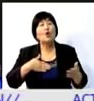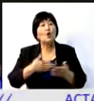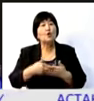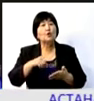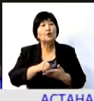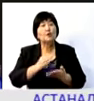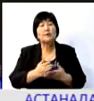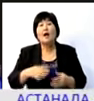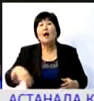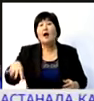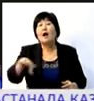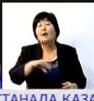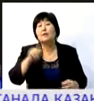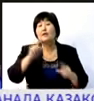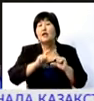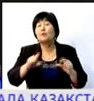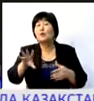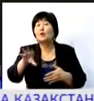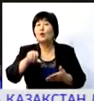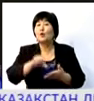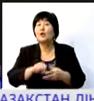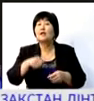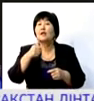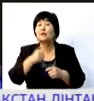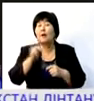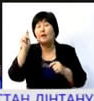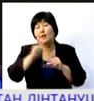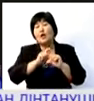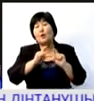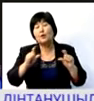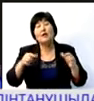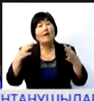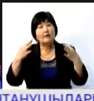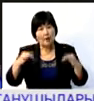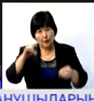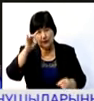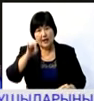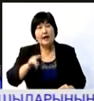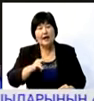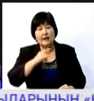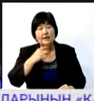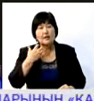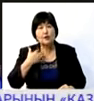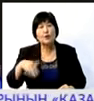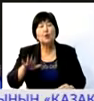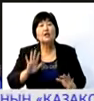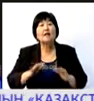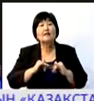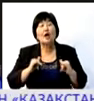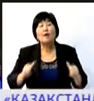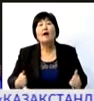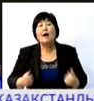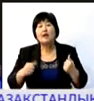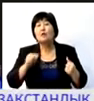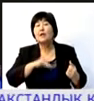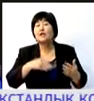келеді. Аймақтың барлық мектебіне үлгі болалық көшбасшы білім ордасы тәуелсіз Қазақстанның сыр өңірінің дамуына аянбай